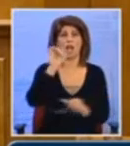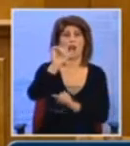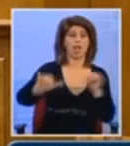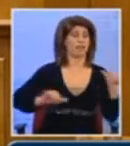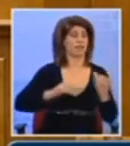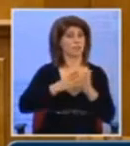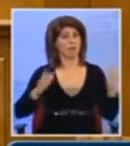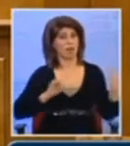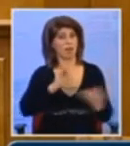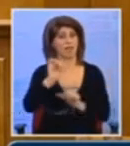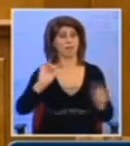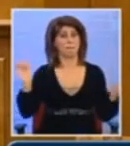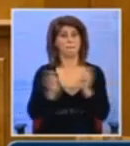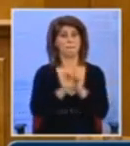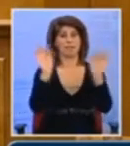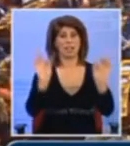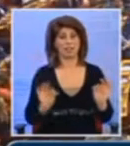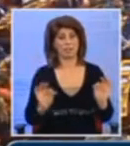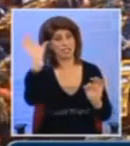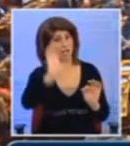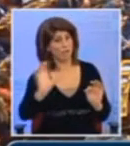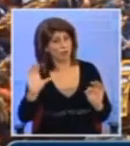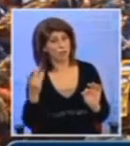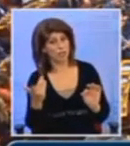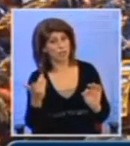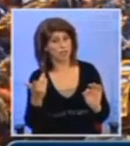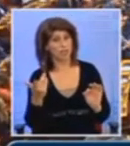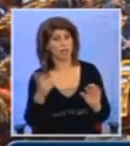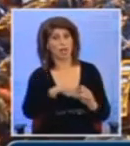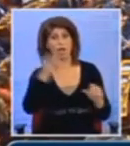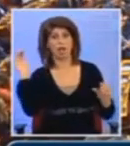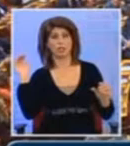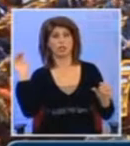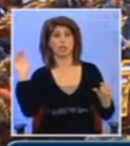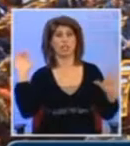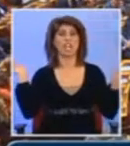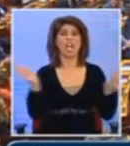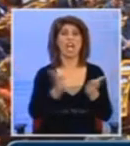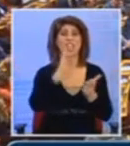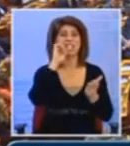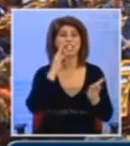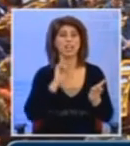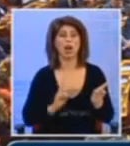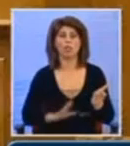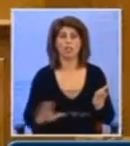μεγάλες αλλαγές και μεταρρυθμίσεις και Ευρώπη ή έξοδος και εθνική τραγωδία. Αυτό είναι το δικό